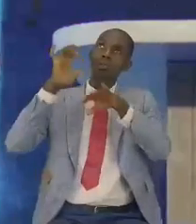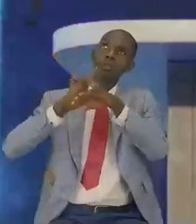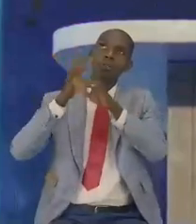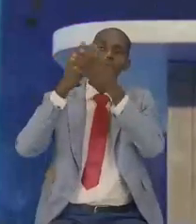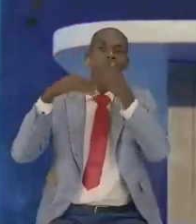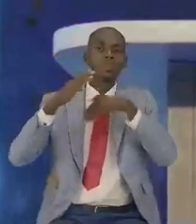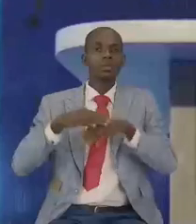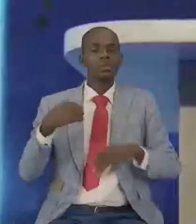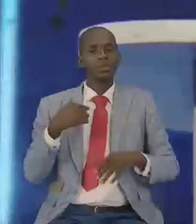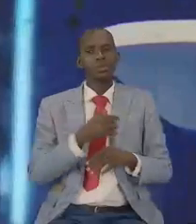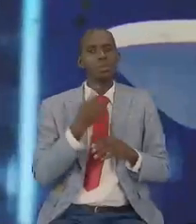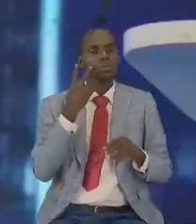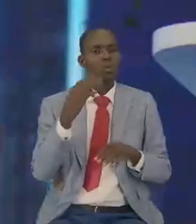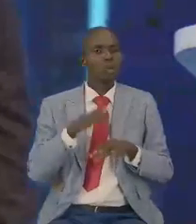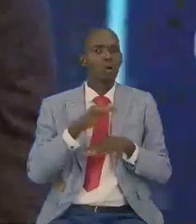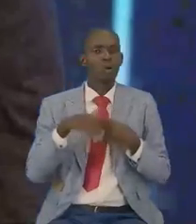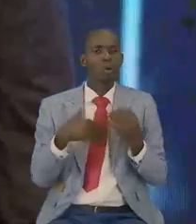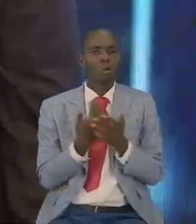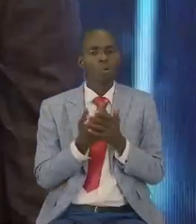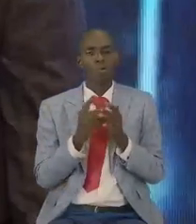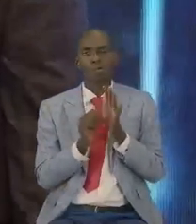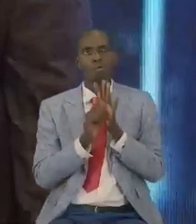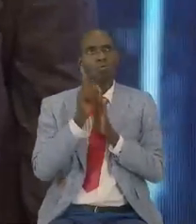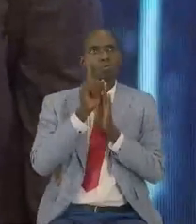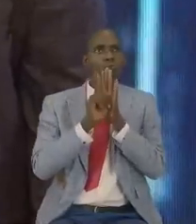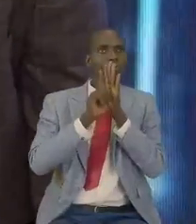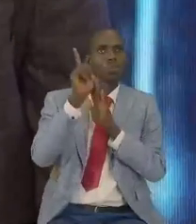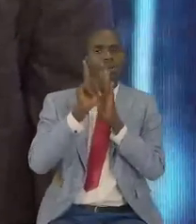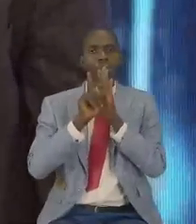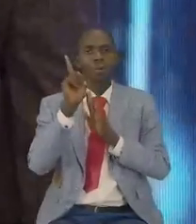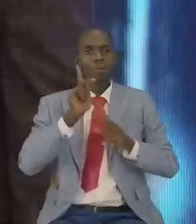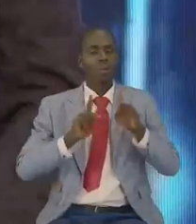tous ceux qui sont sur la terre, élancés, très élancés